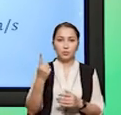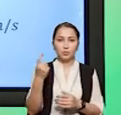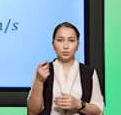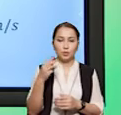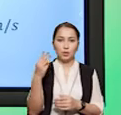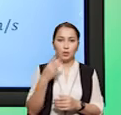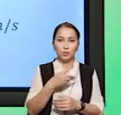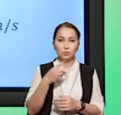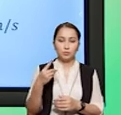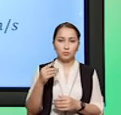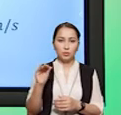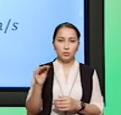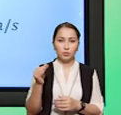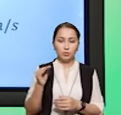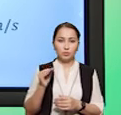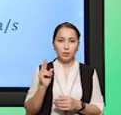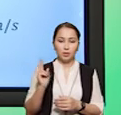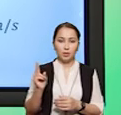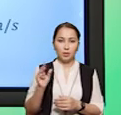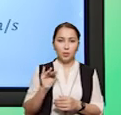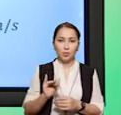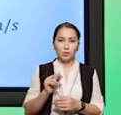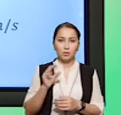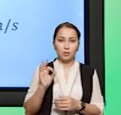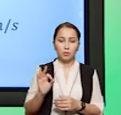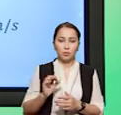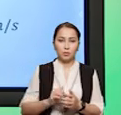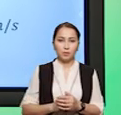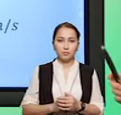8,31 joul taqsim kelvin ko'paytirilgan